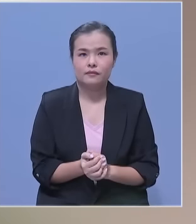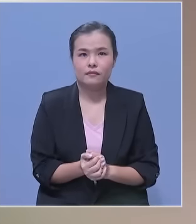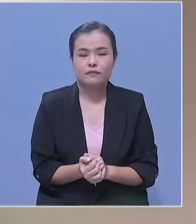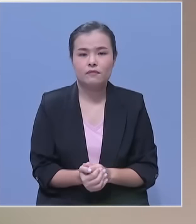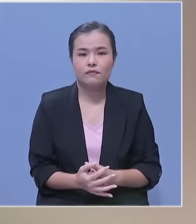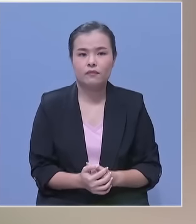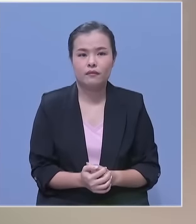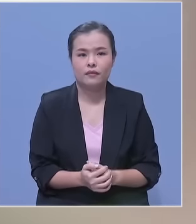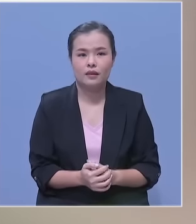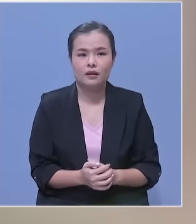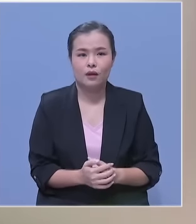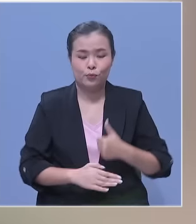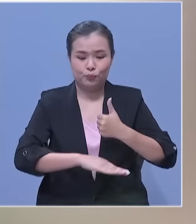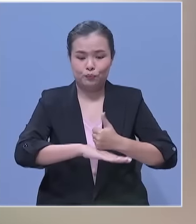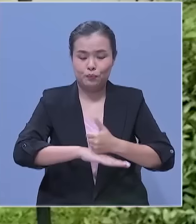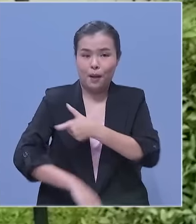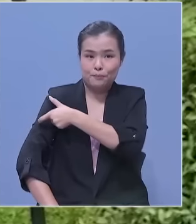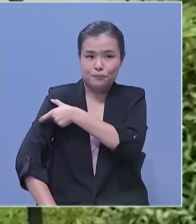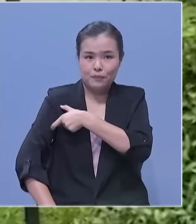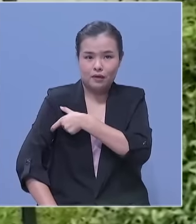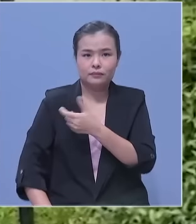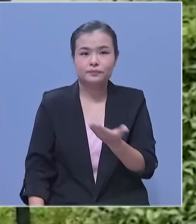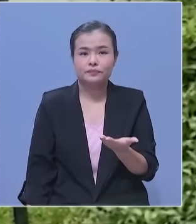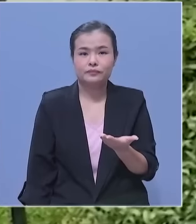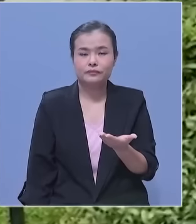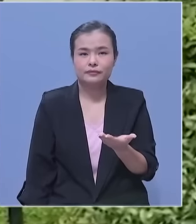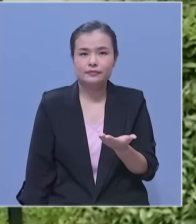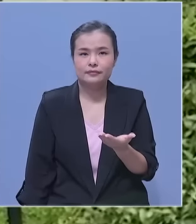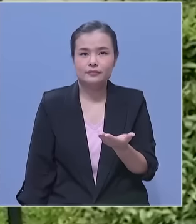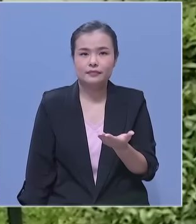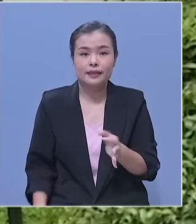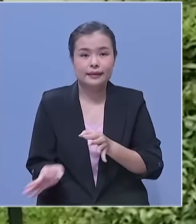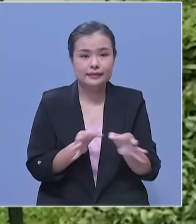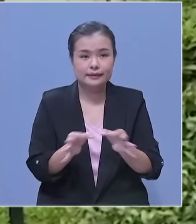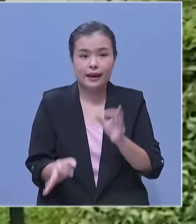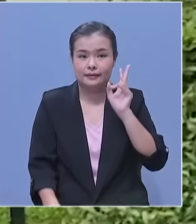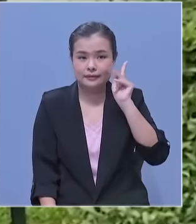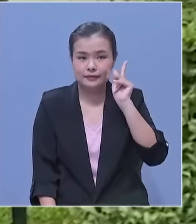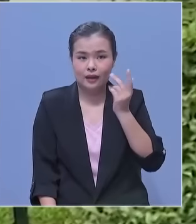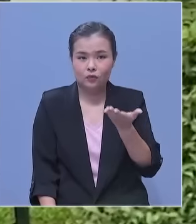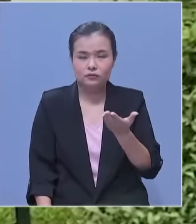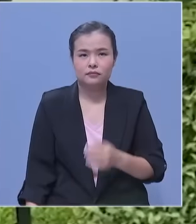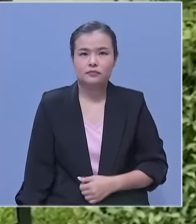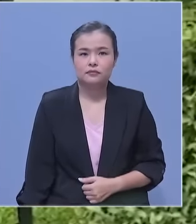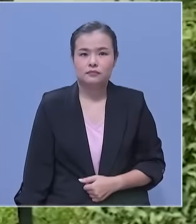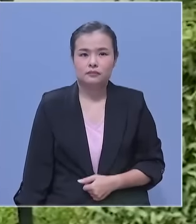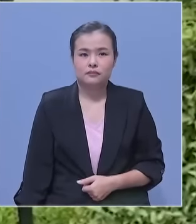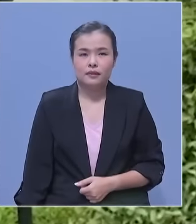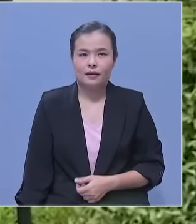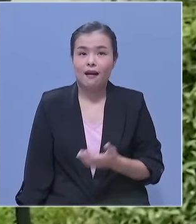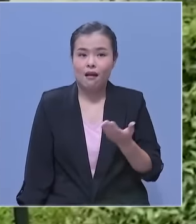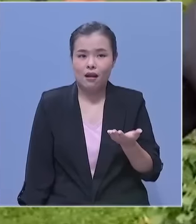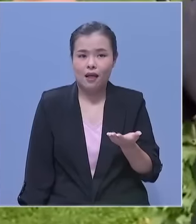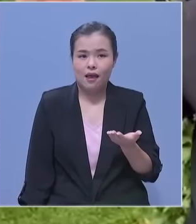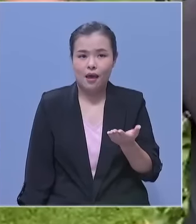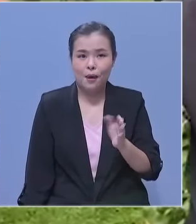สมรักษ์สร้อยทองหัวหน้ารปภ.หอชมเมืองก็มีการชี้แจงกับนักข่าวนะครับบอกว่าคือปกติแล้วหอชมเมืองแห่งนี้